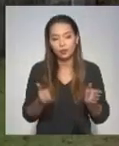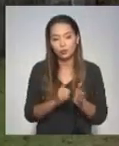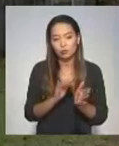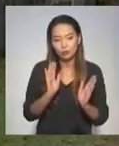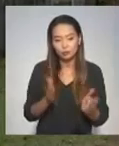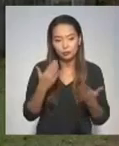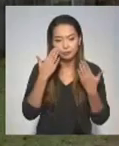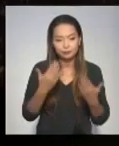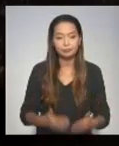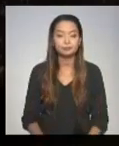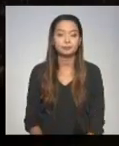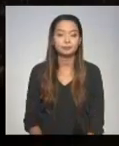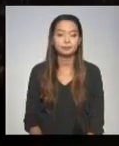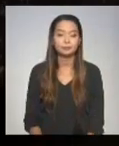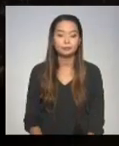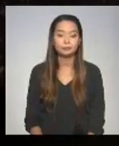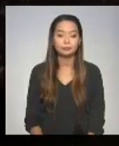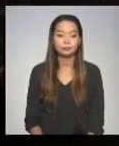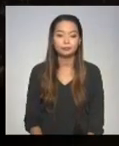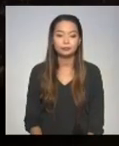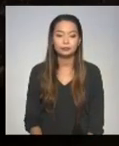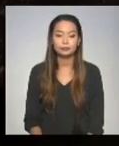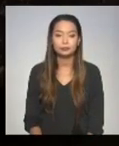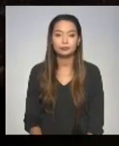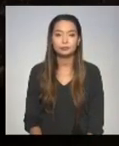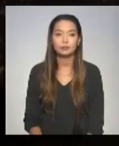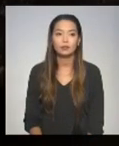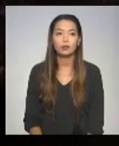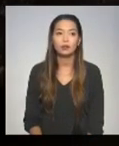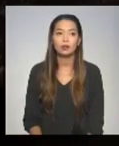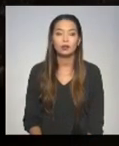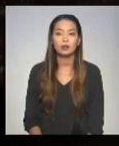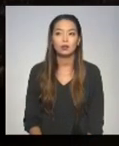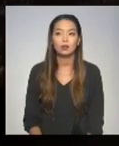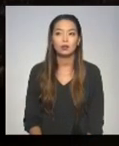закрытые двери. Анастасия Дроняк, Евгений Мутыль, Астана Таймс, Североказахстанская область.